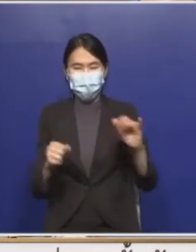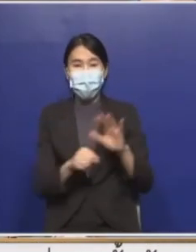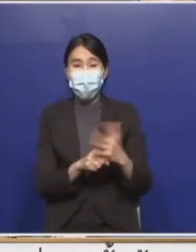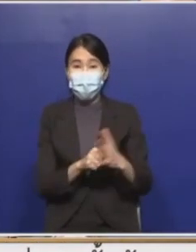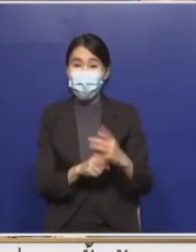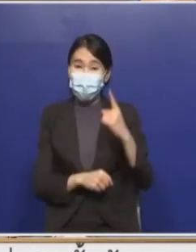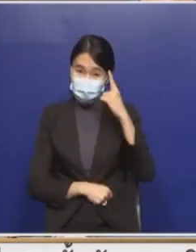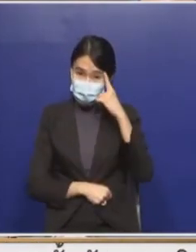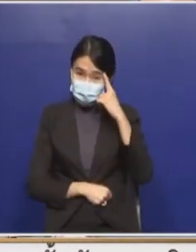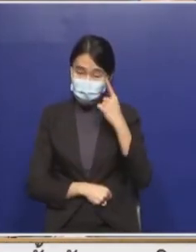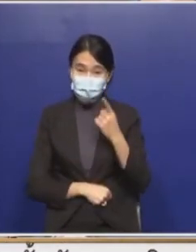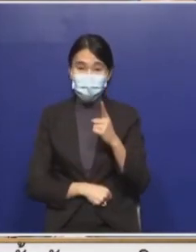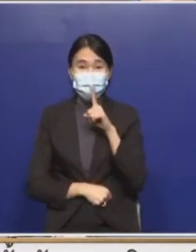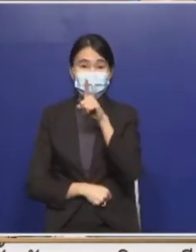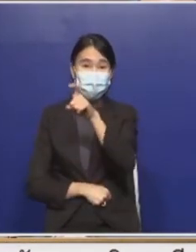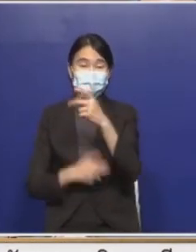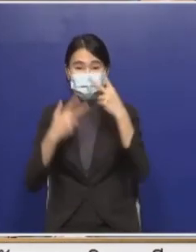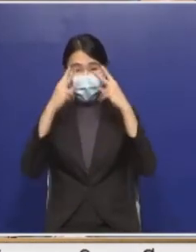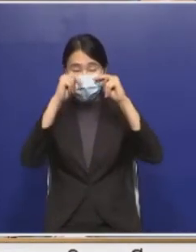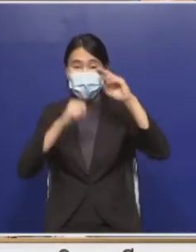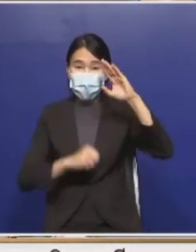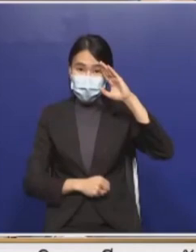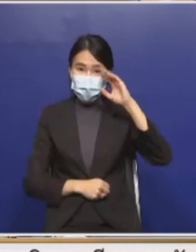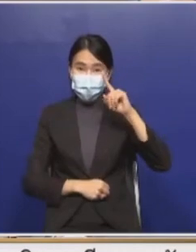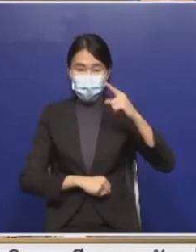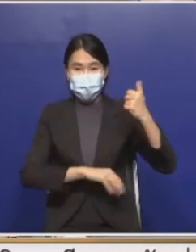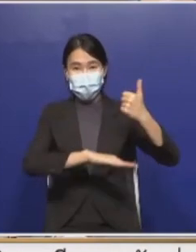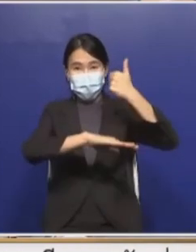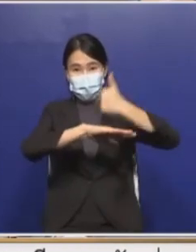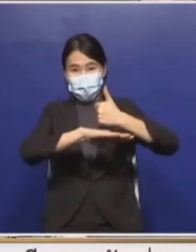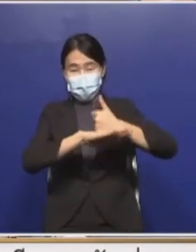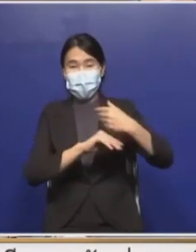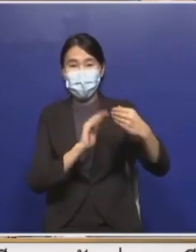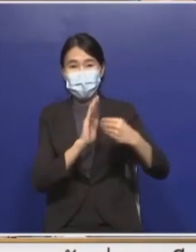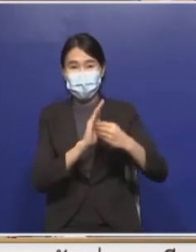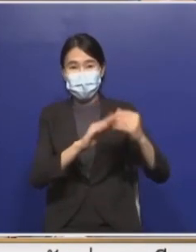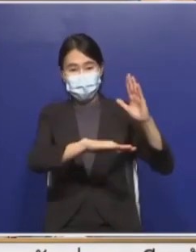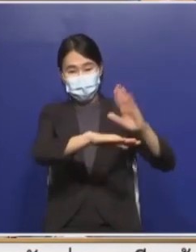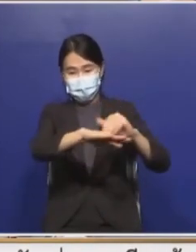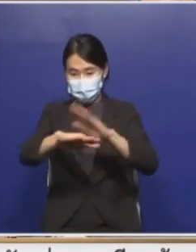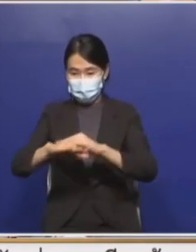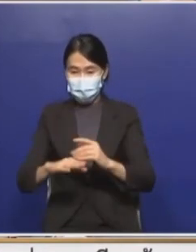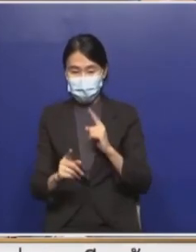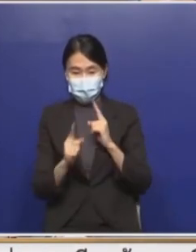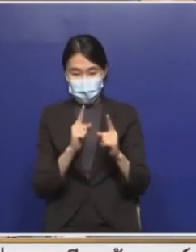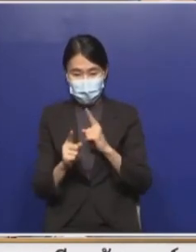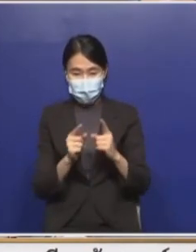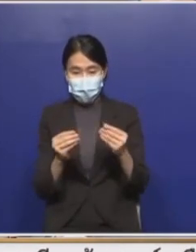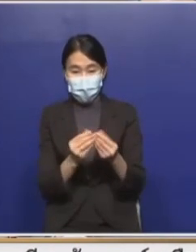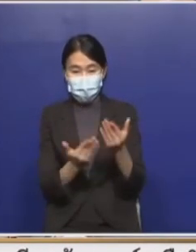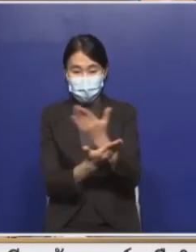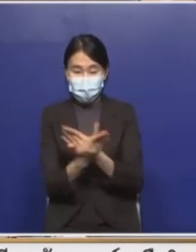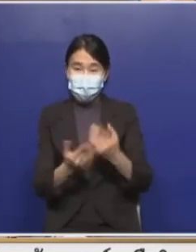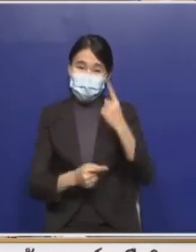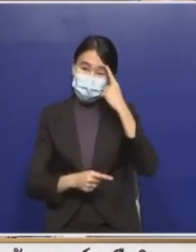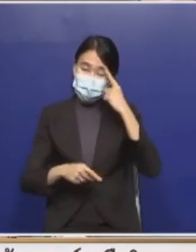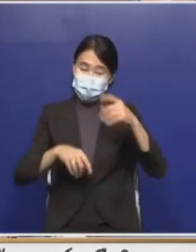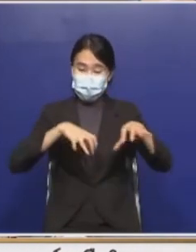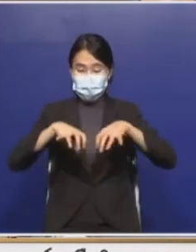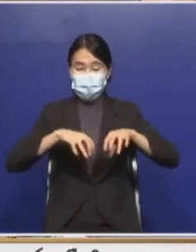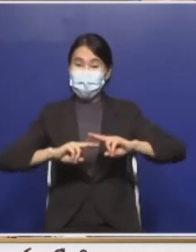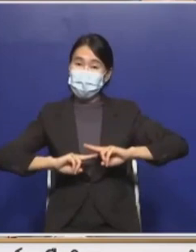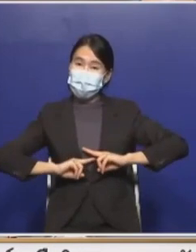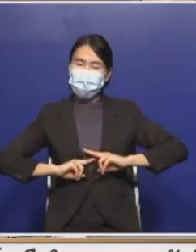ไม่ท่านต้องเรียกผู้ว่าราชการกรุงเทพมหานครมาคุยไม่ใช่บริหารจัดการเองโดย